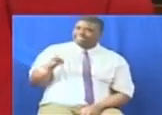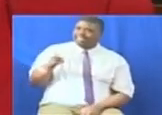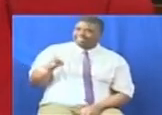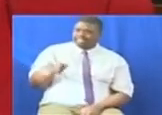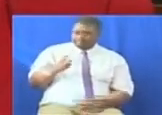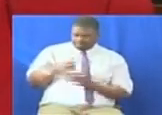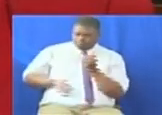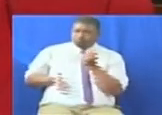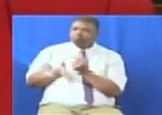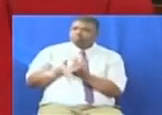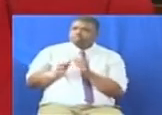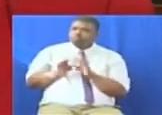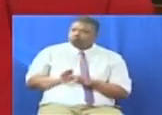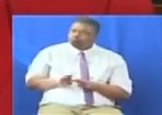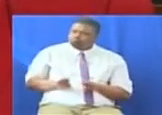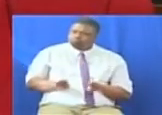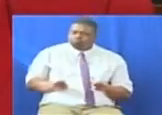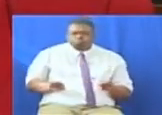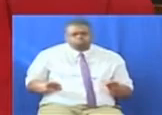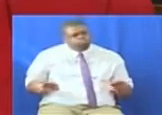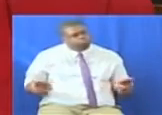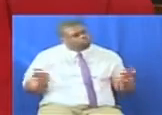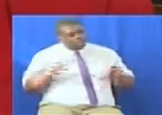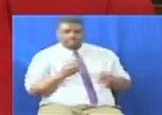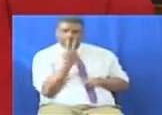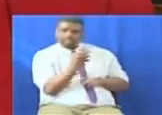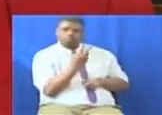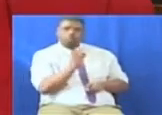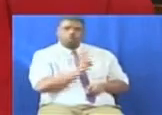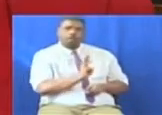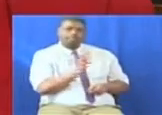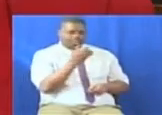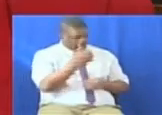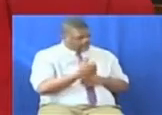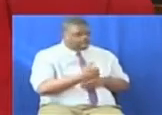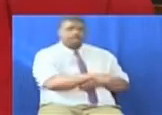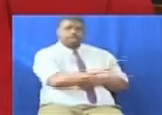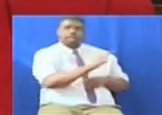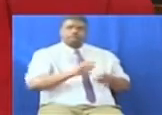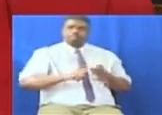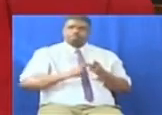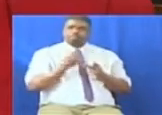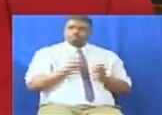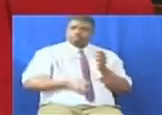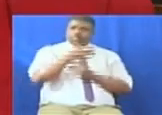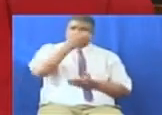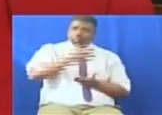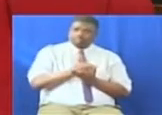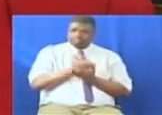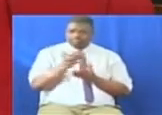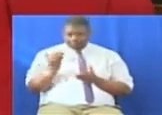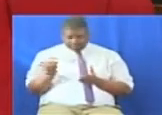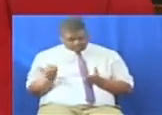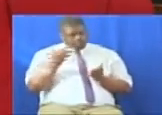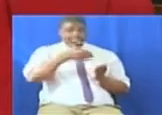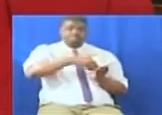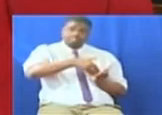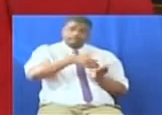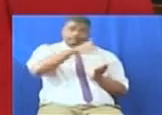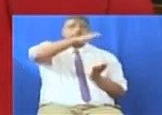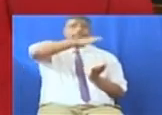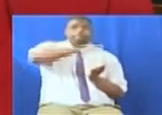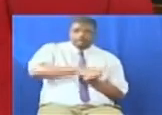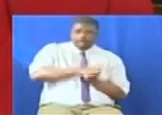alitulia, lakini akawa anaona anakoenda. Na kwa kweli ametufikisha